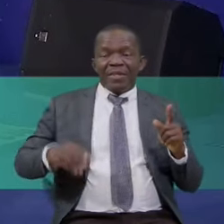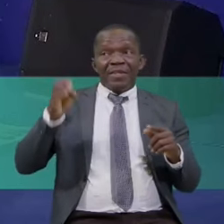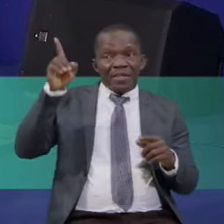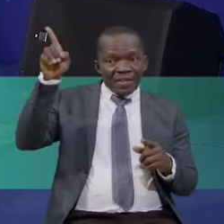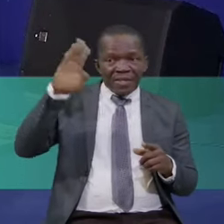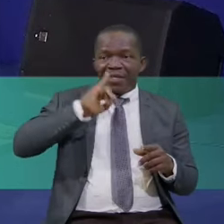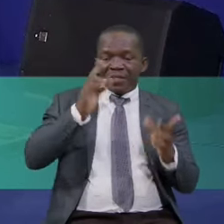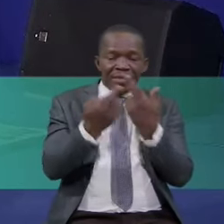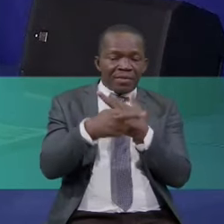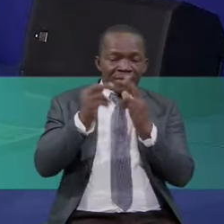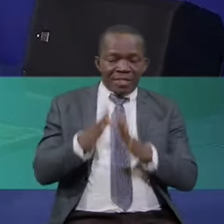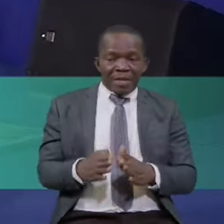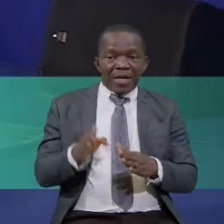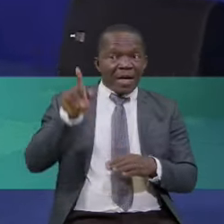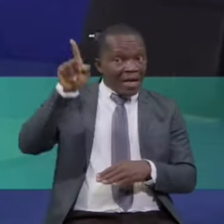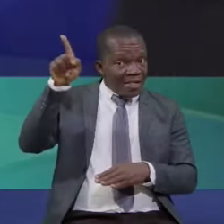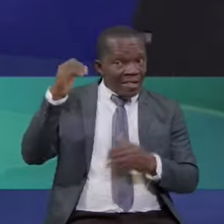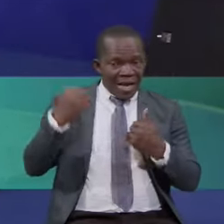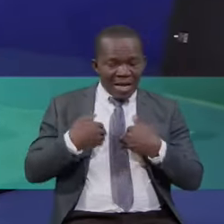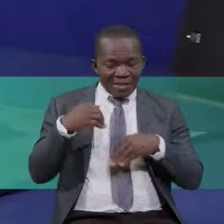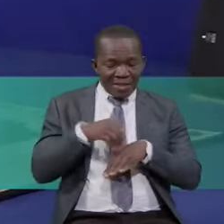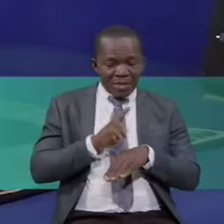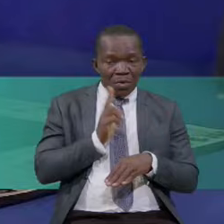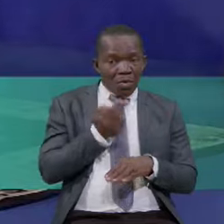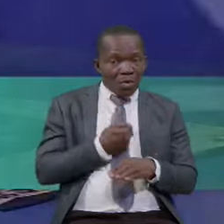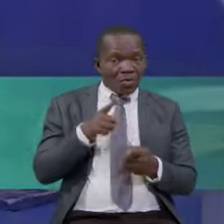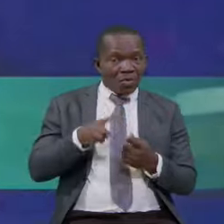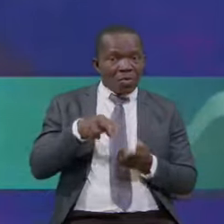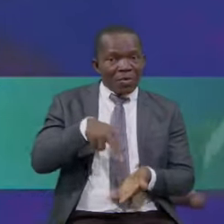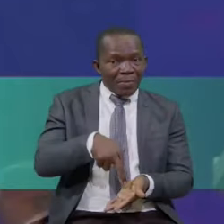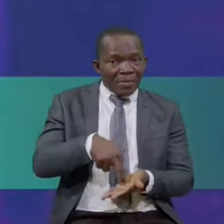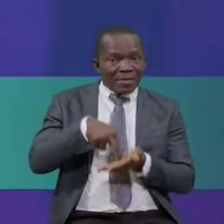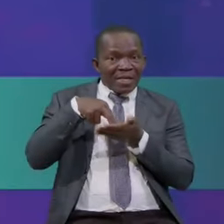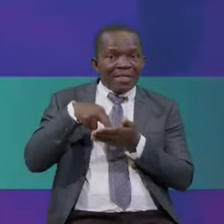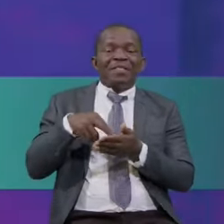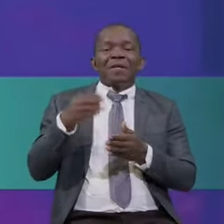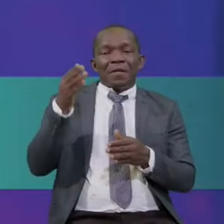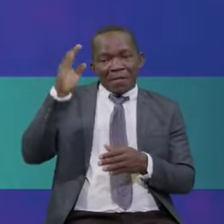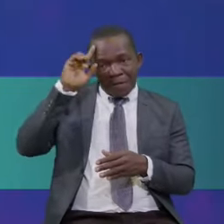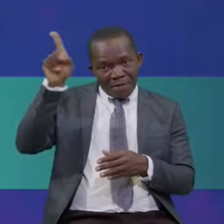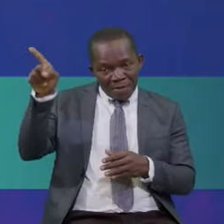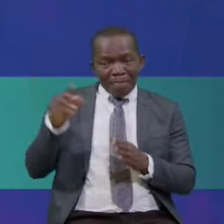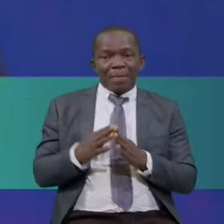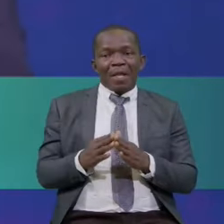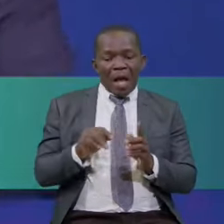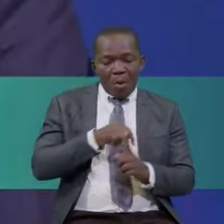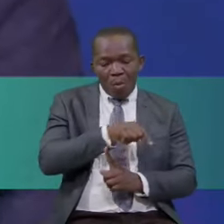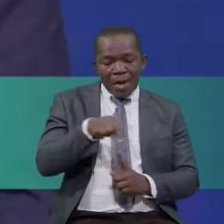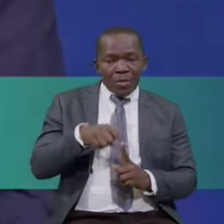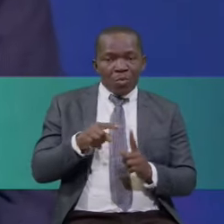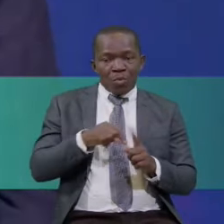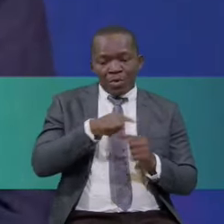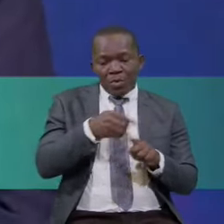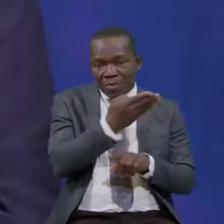envoie pour le représenter c'est comme les ambass assadeur d'un pays qui vont dans un autre pays et qui représentent leur pays